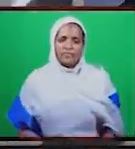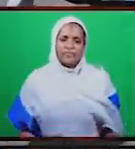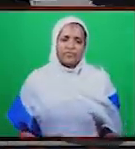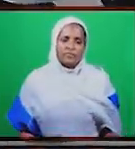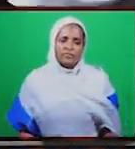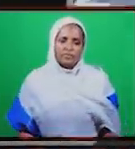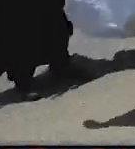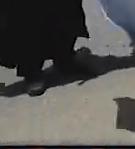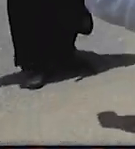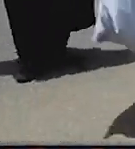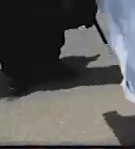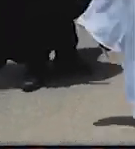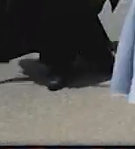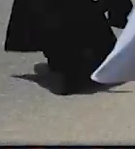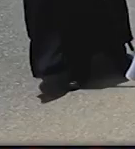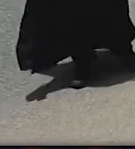ከተማ ተገኝተው ነበር